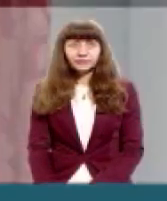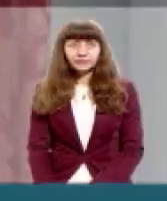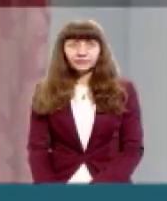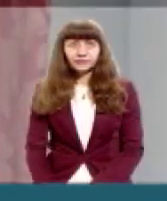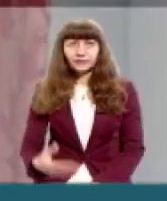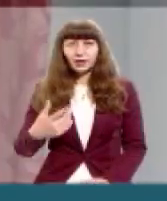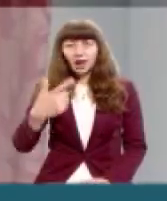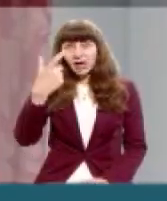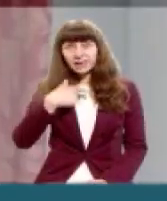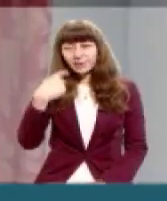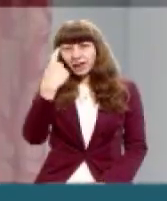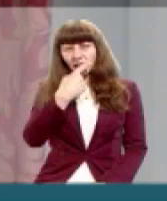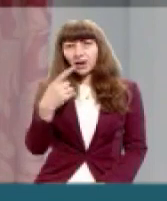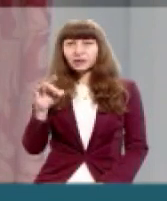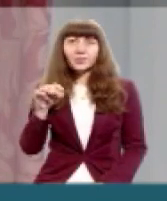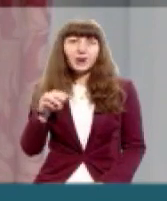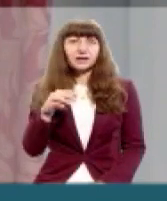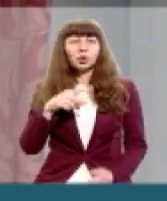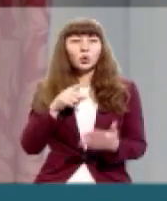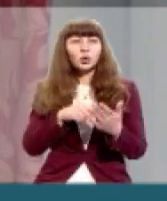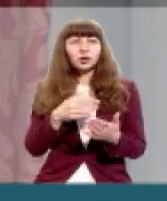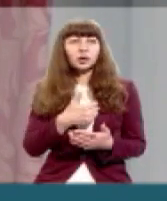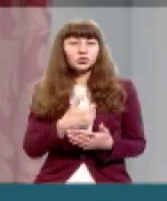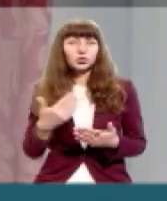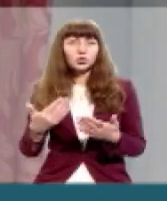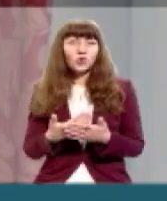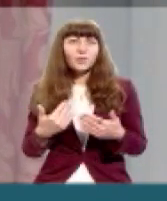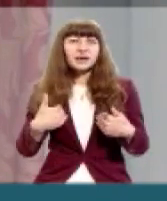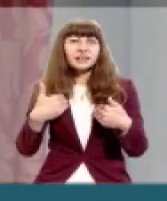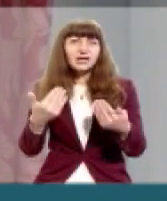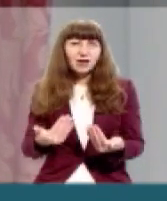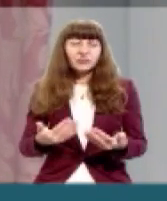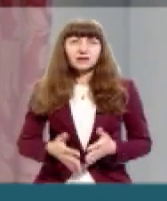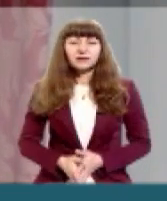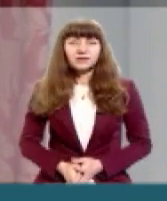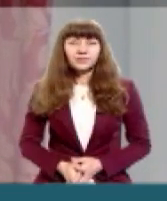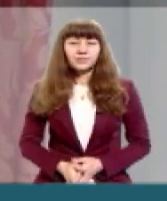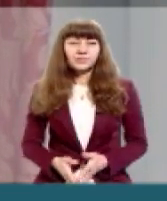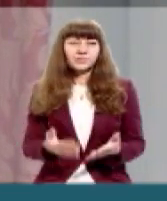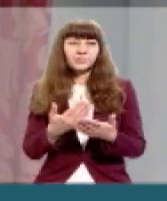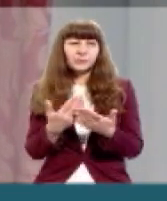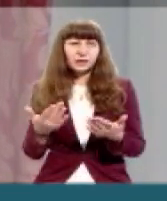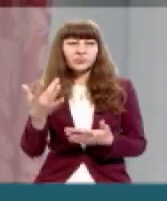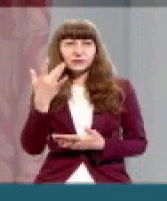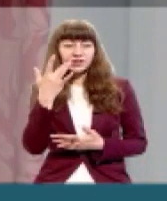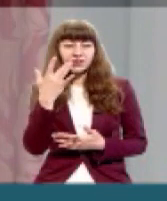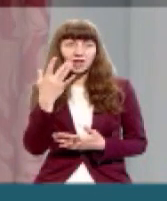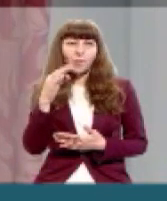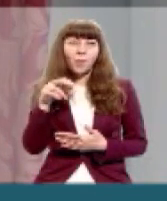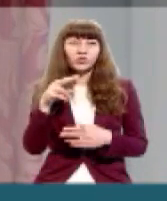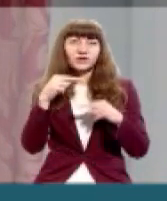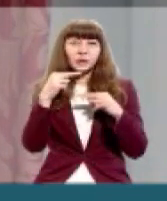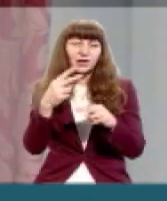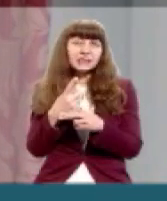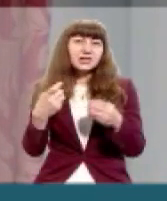От себя лично и от акимата города хочу вас еще раз поздравить. Мы также никогда не оставляем без